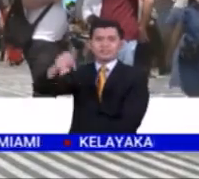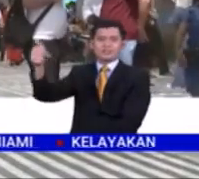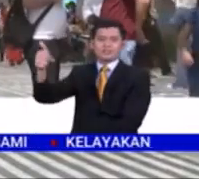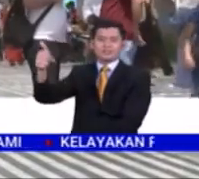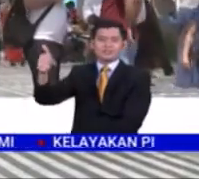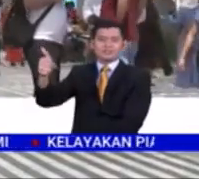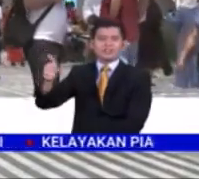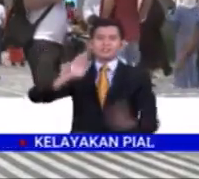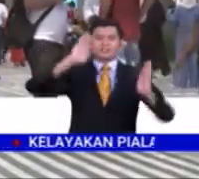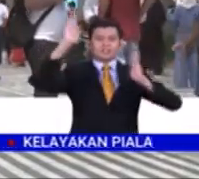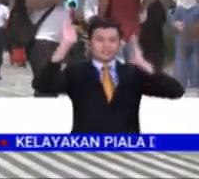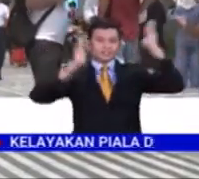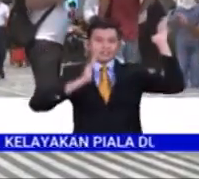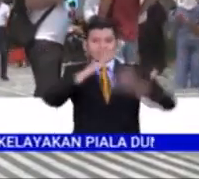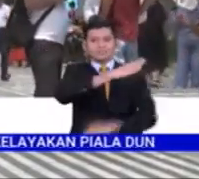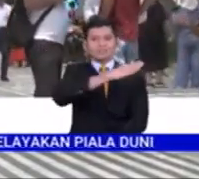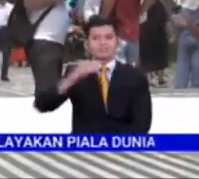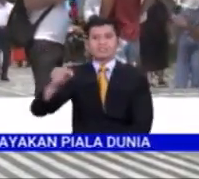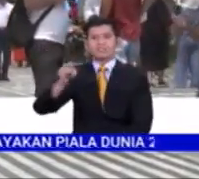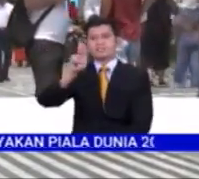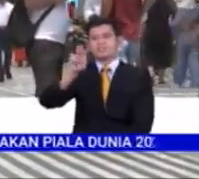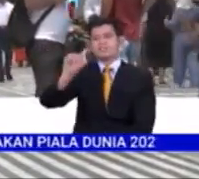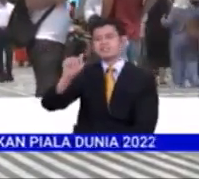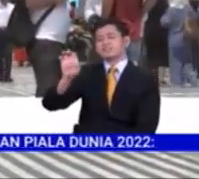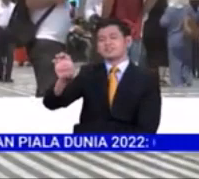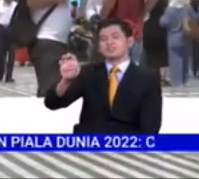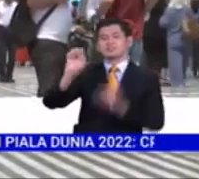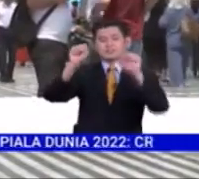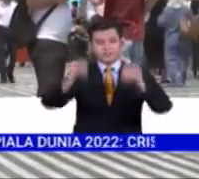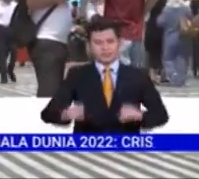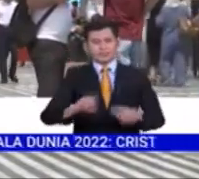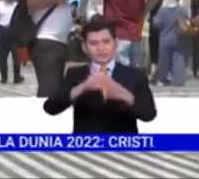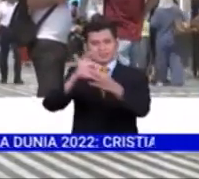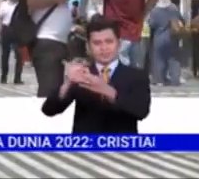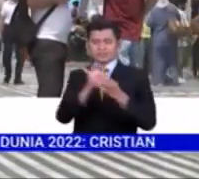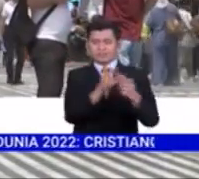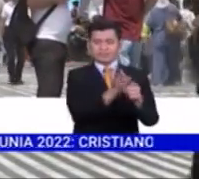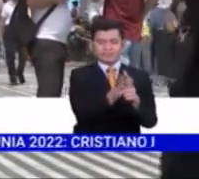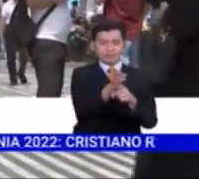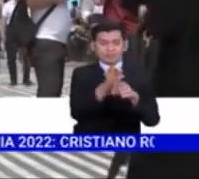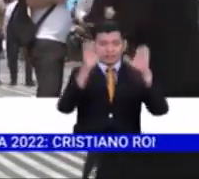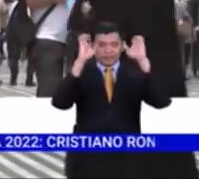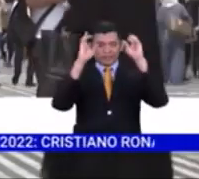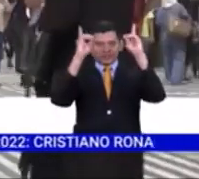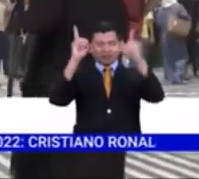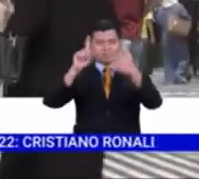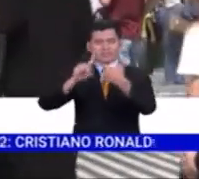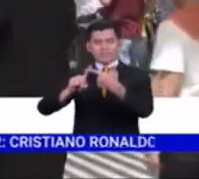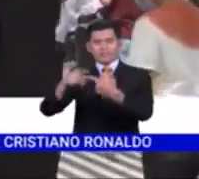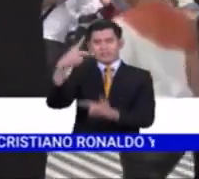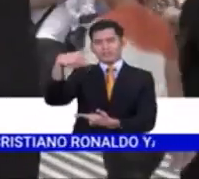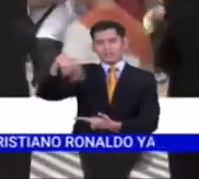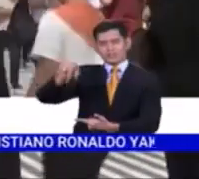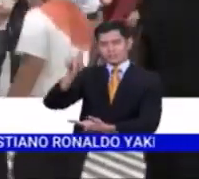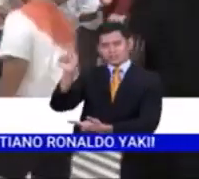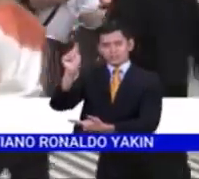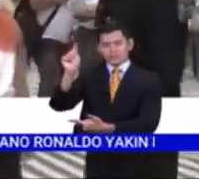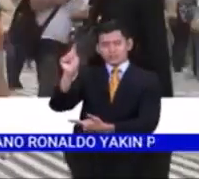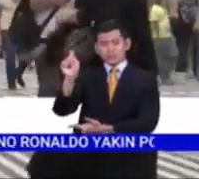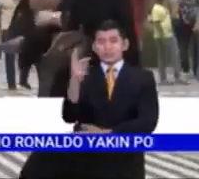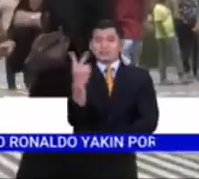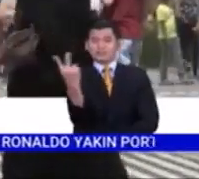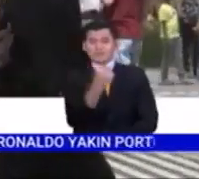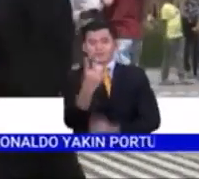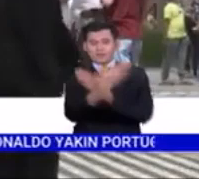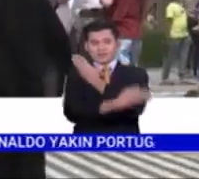Dalam pada itu, Malaysia dan juga UAE dilihat boleh bekerjasama dalam bidang pendidikan dan juga pengajian tinggi. Berikutan kedua-dua